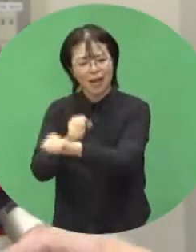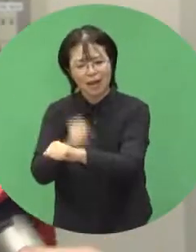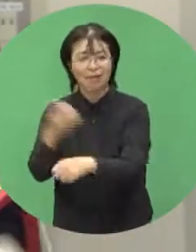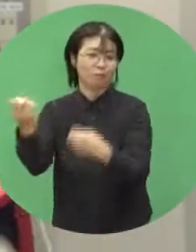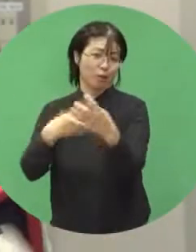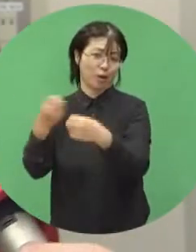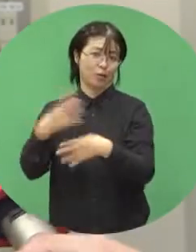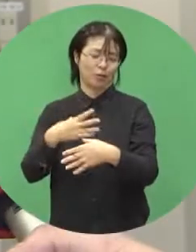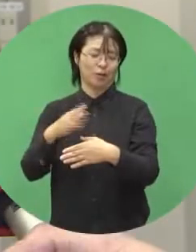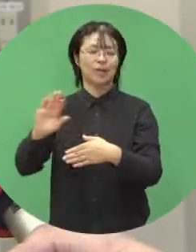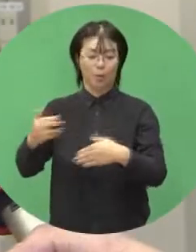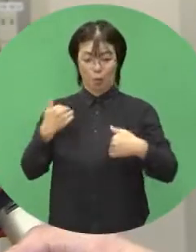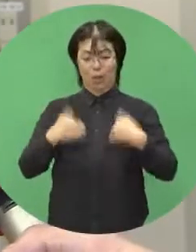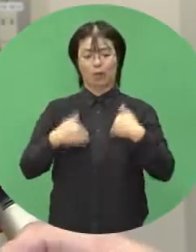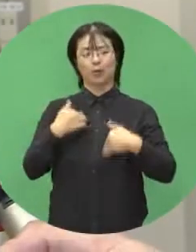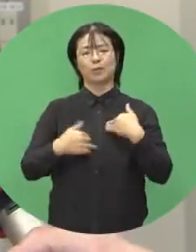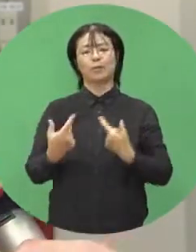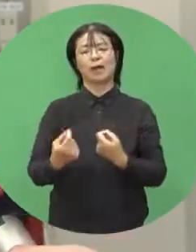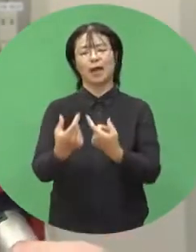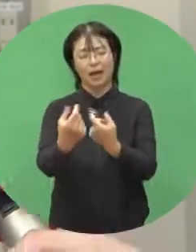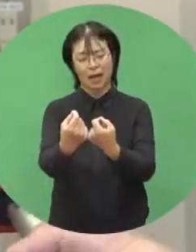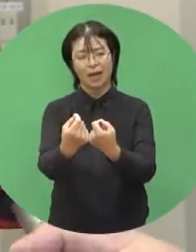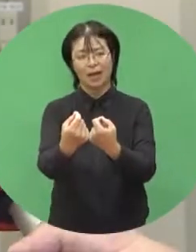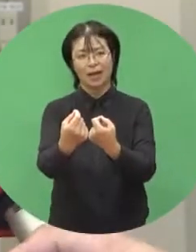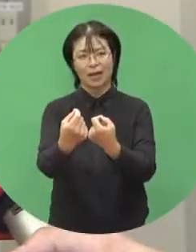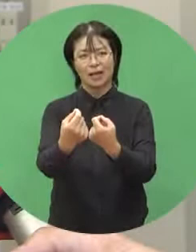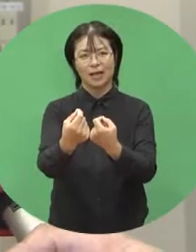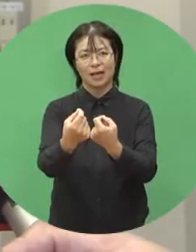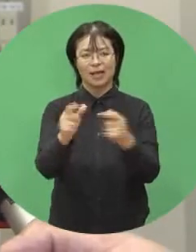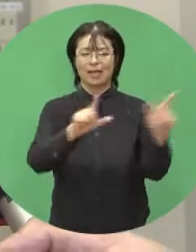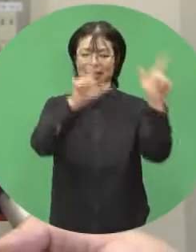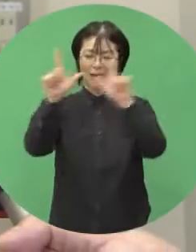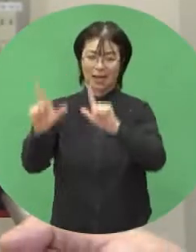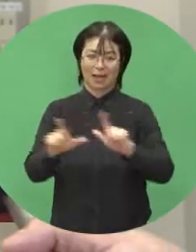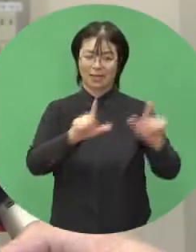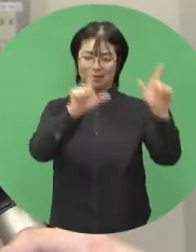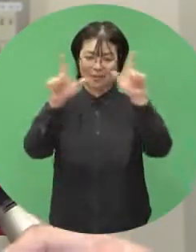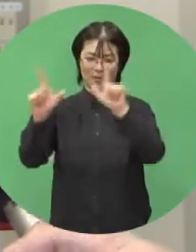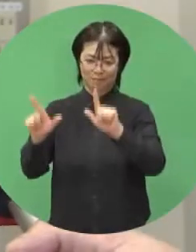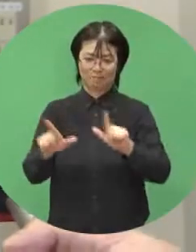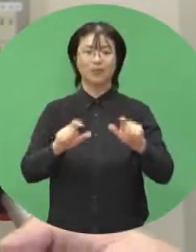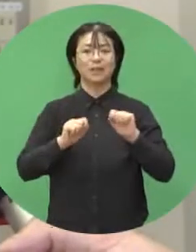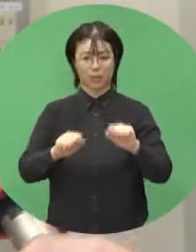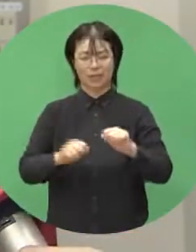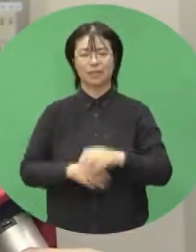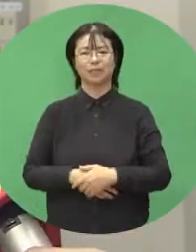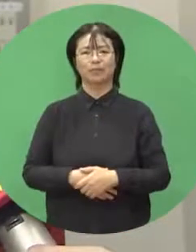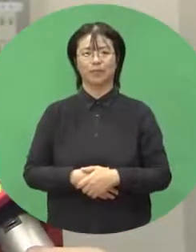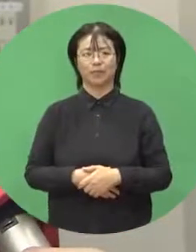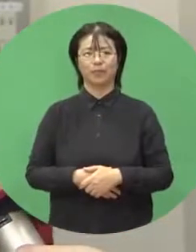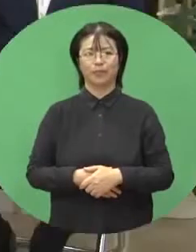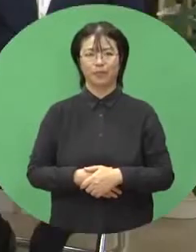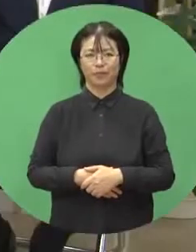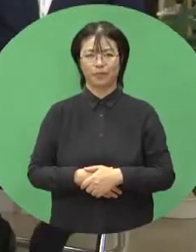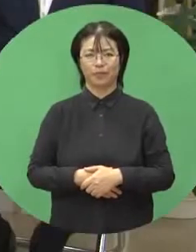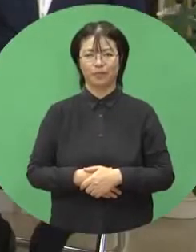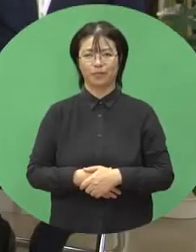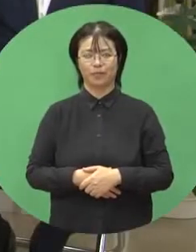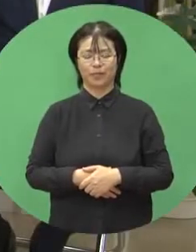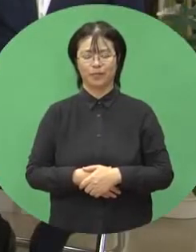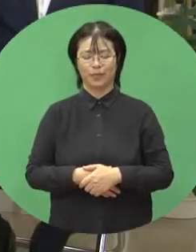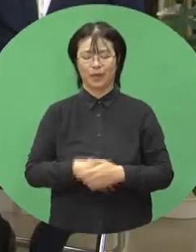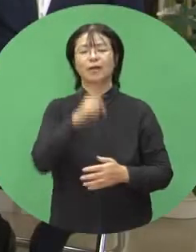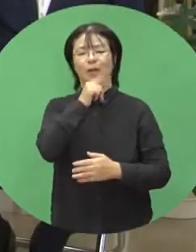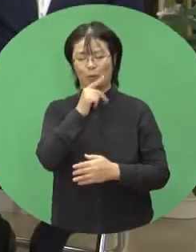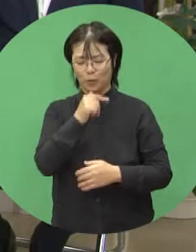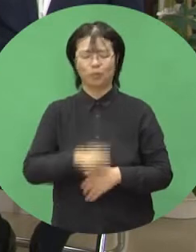しみながら、その病気をうまく楽しみながら、あの生活させていただいてるっていうところがあります。 なるほど。じゃ